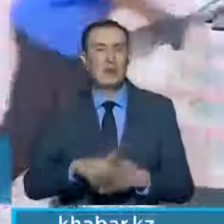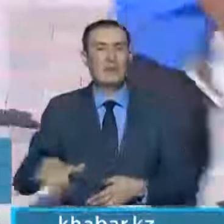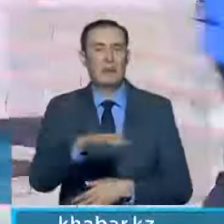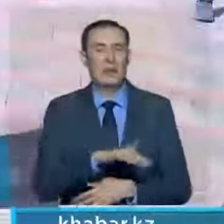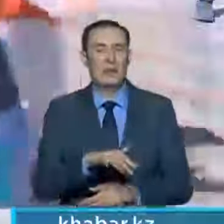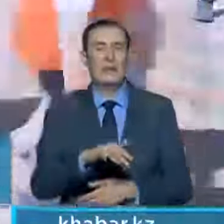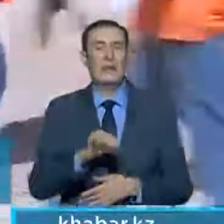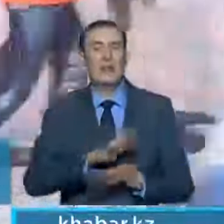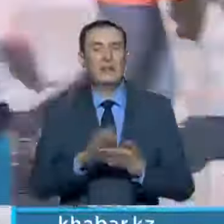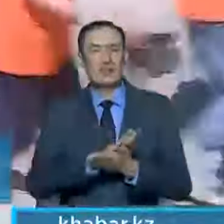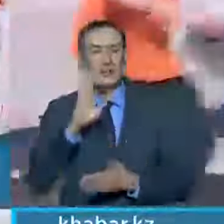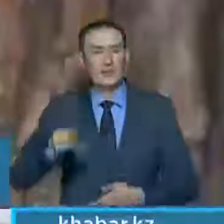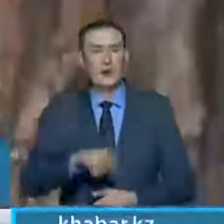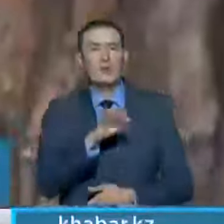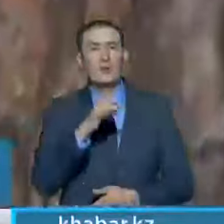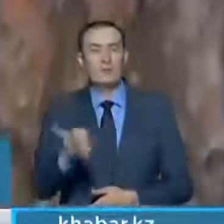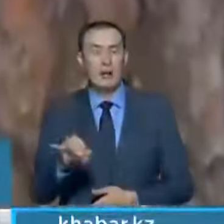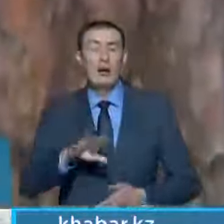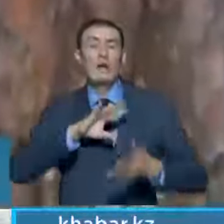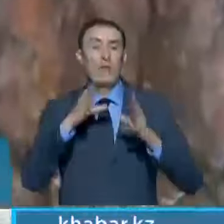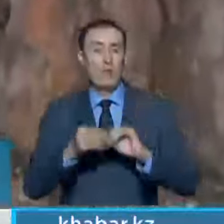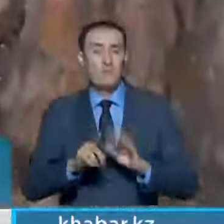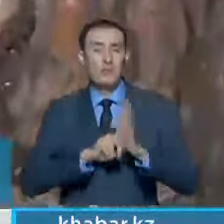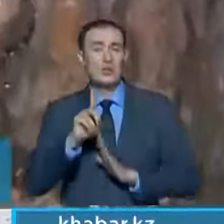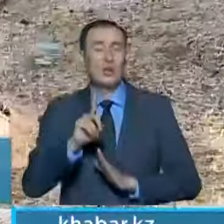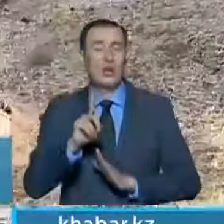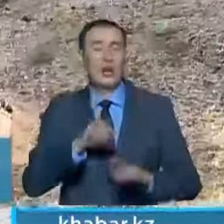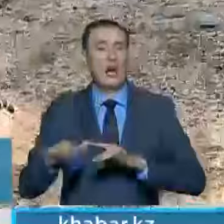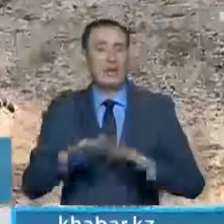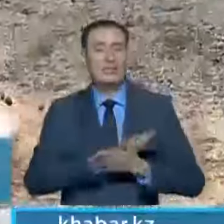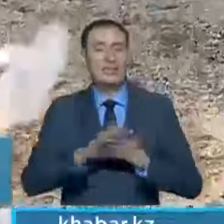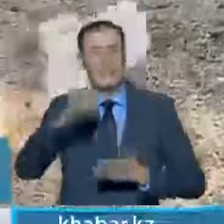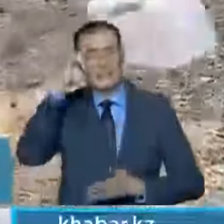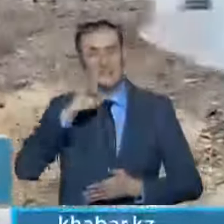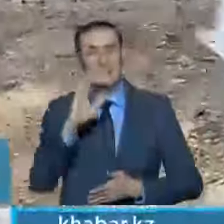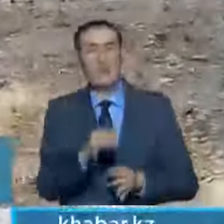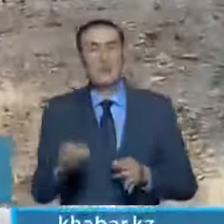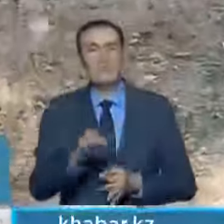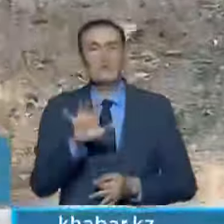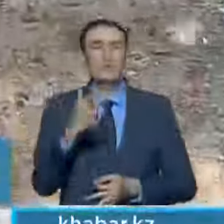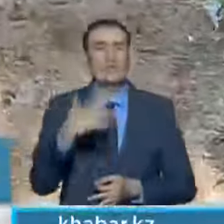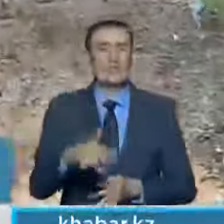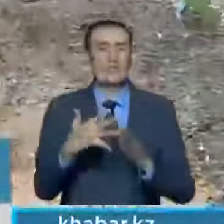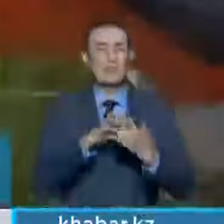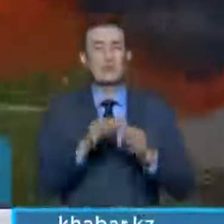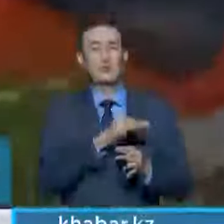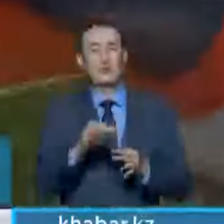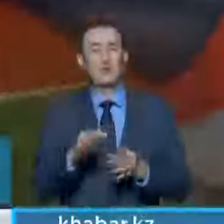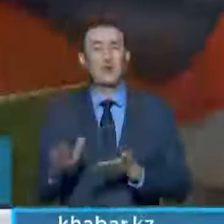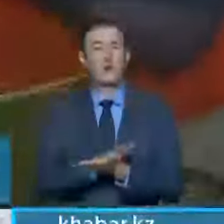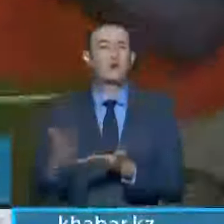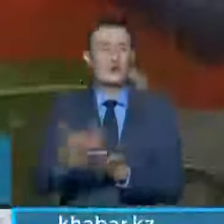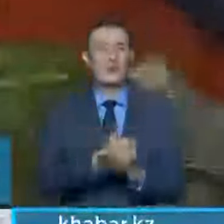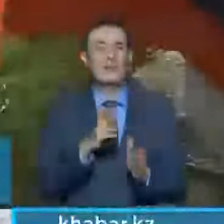и очистили берег озера Бурабай. В целом, с начала акции «Таза Казахстан» в области из 550 населенных пунктов вывезено